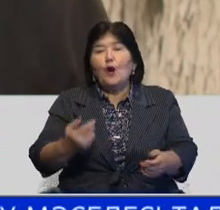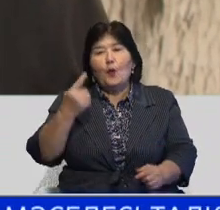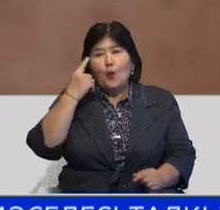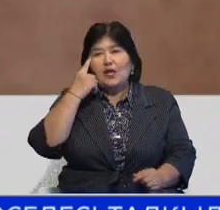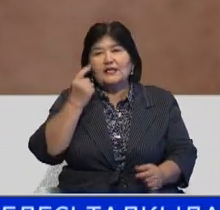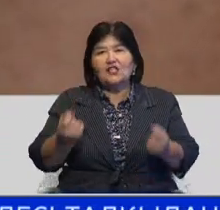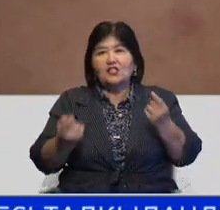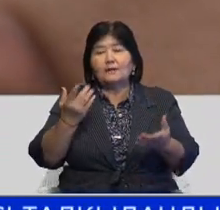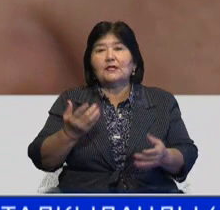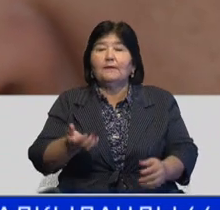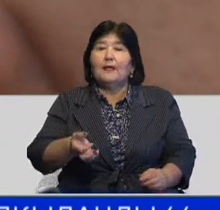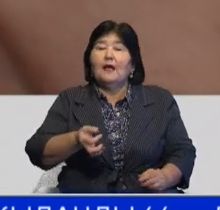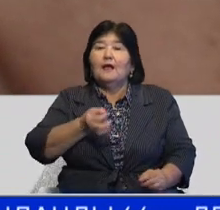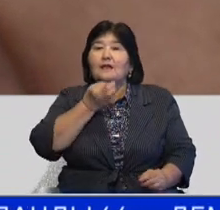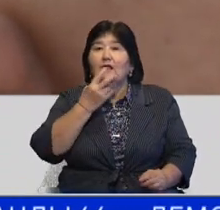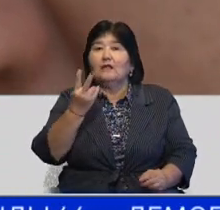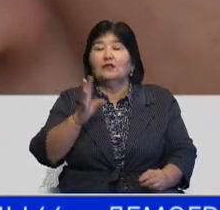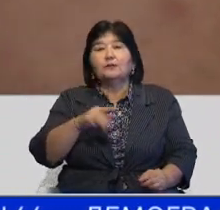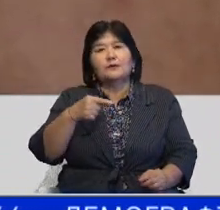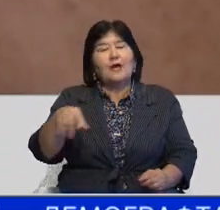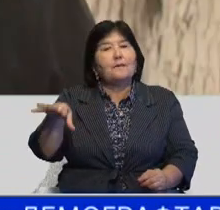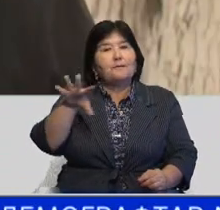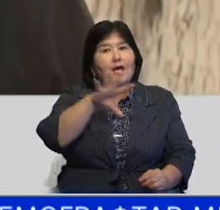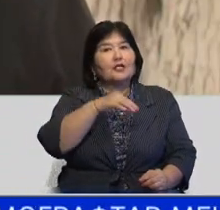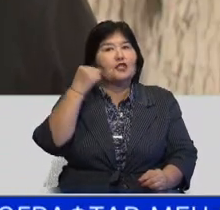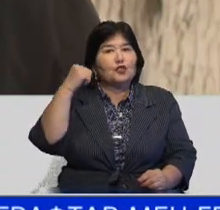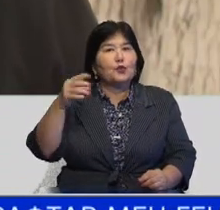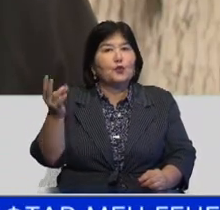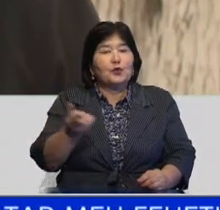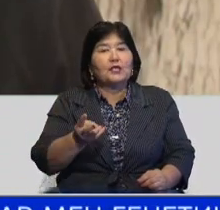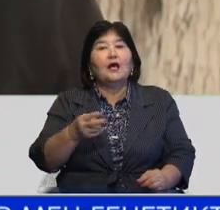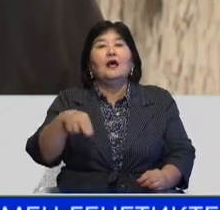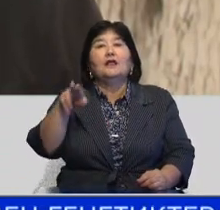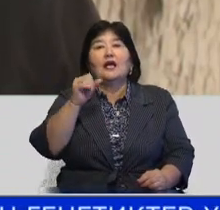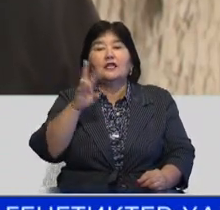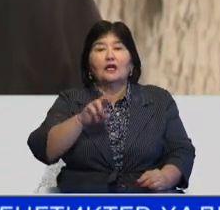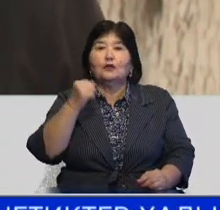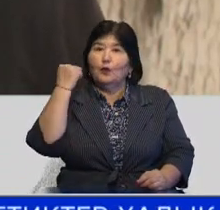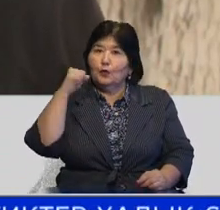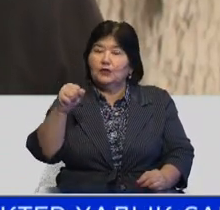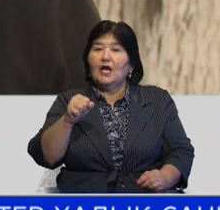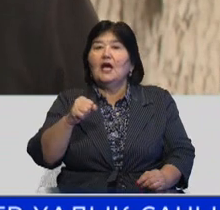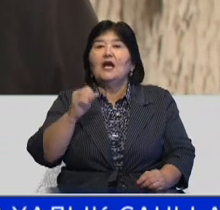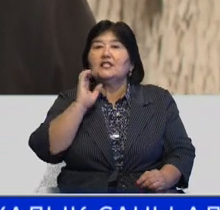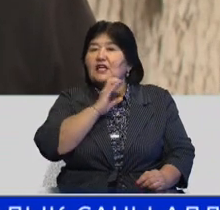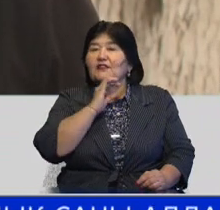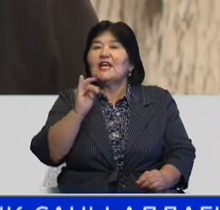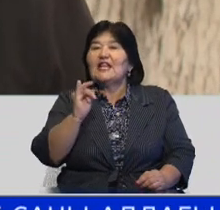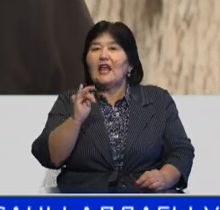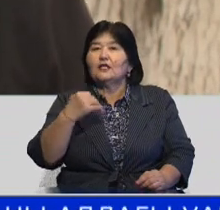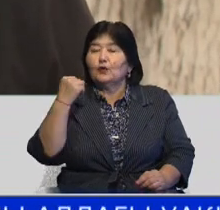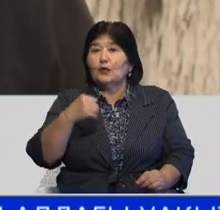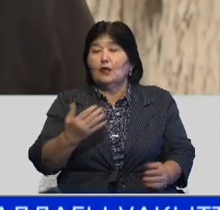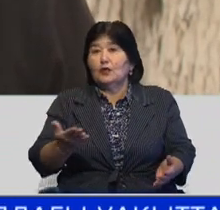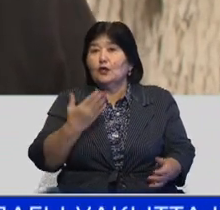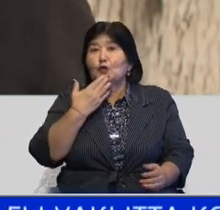да шығып отыр. Қалған екі ойын ғой сол. Соны бәрін жеңу керек. Данияда ұттық, Северная Ирландияда ұтып отырмыз. Неге осы